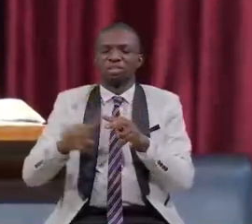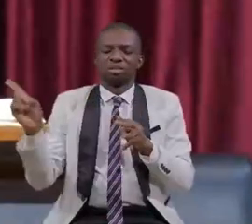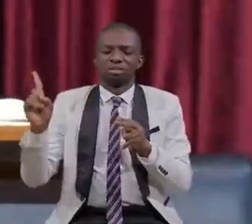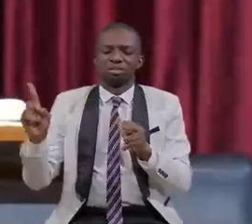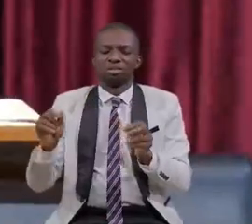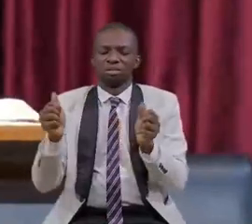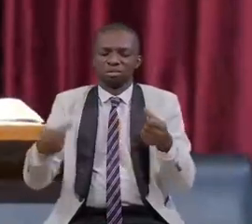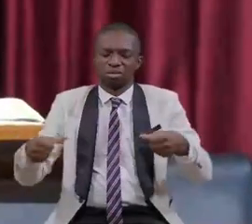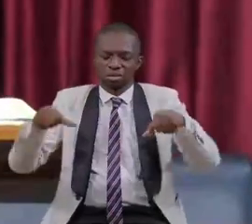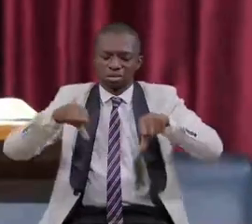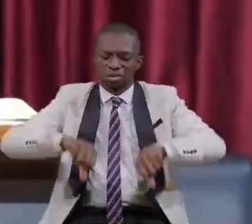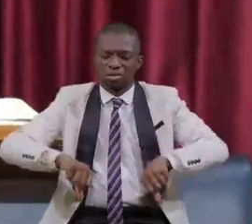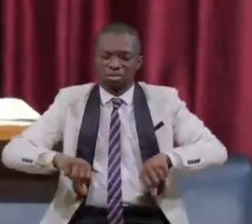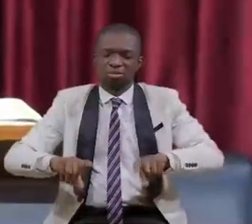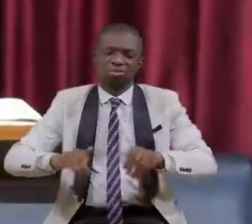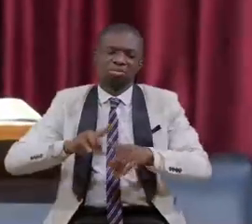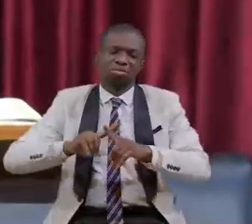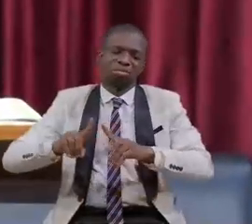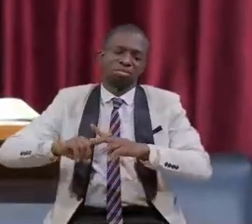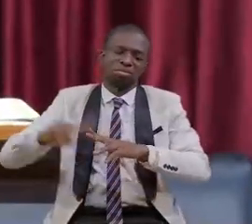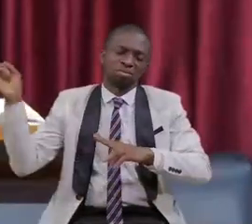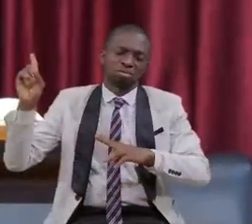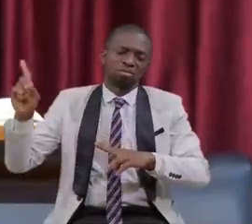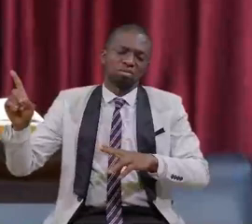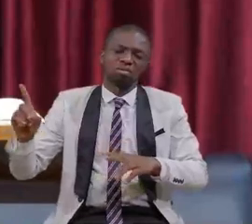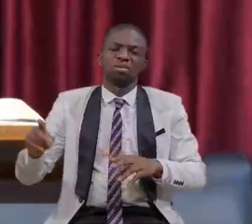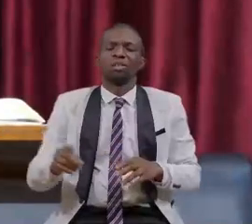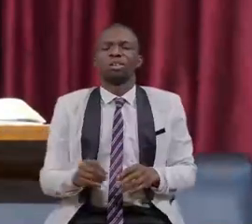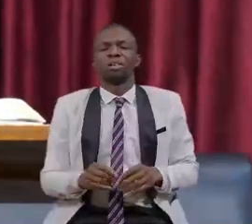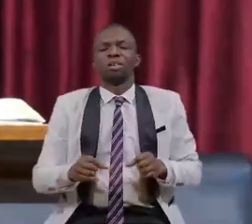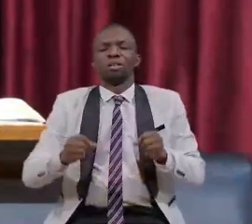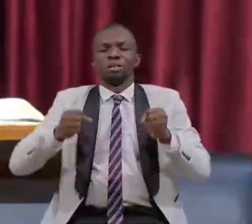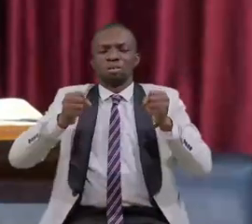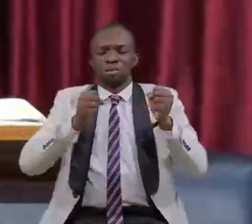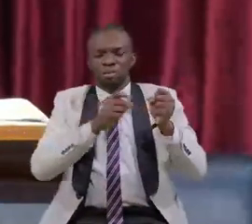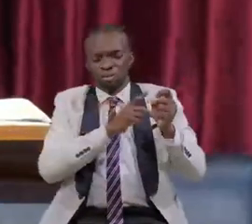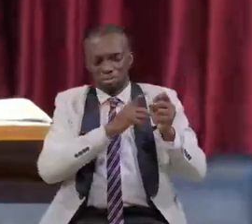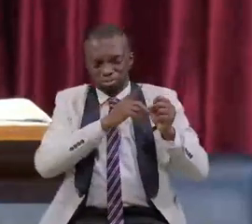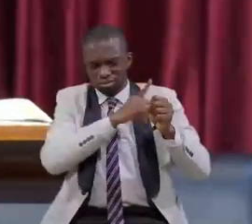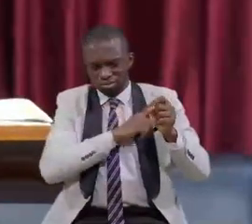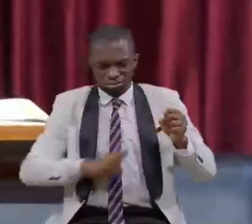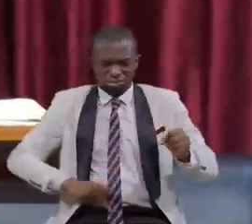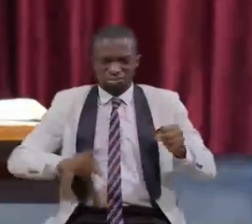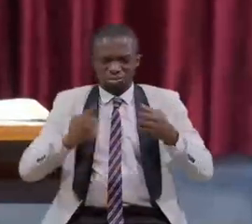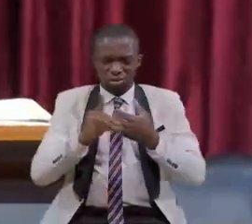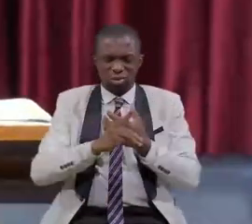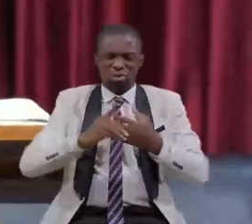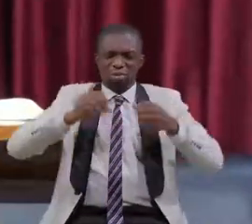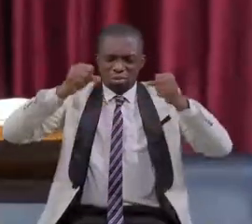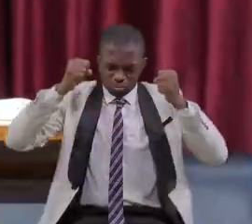la faiblesse est éliminée, la puissance, le royaume, la gloire pour